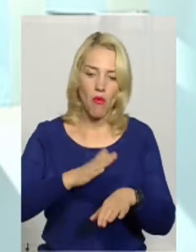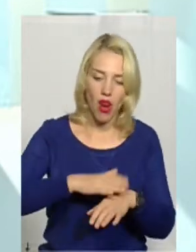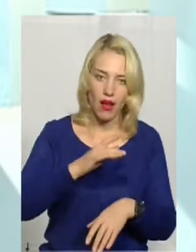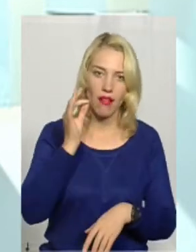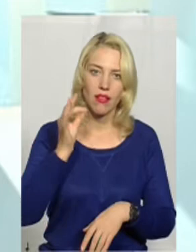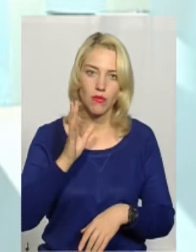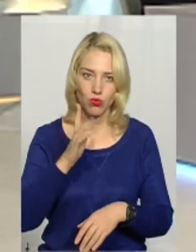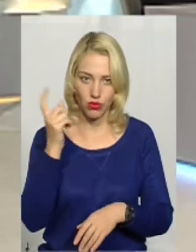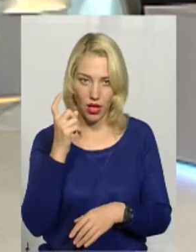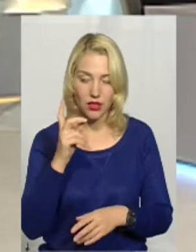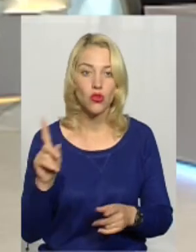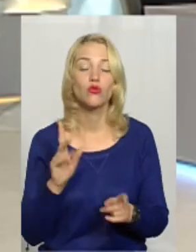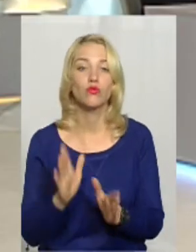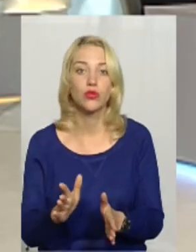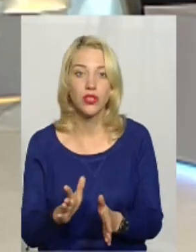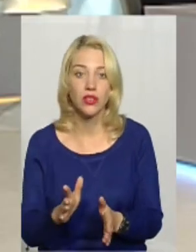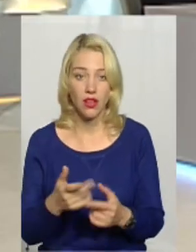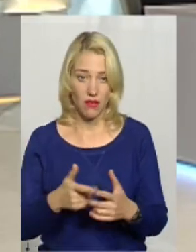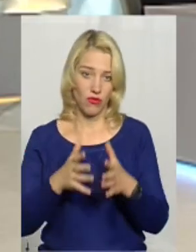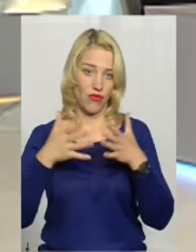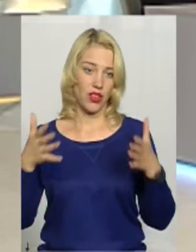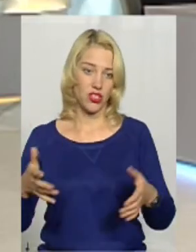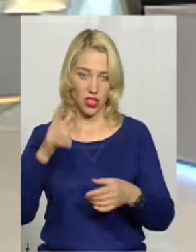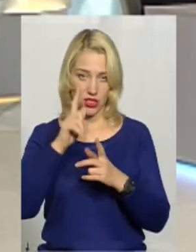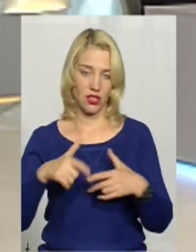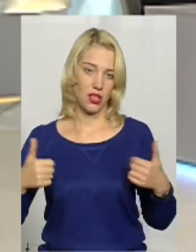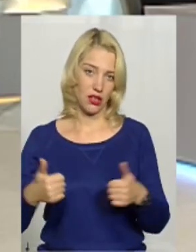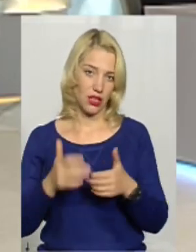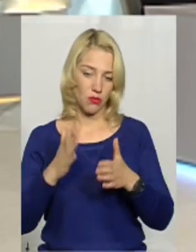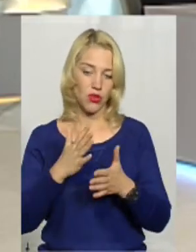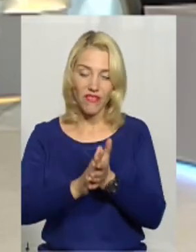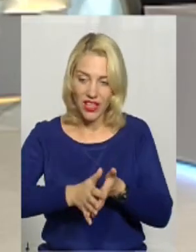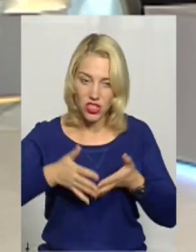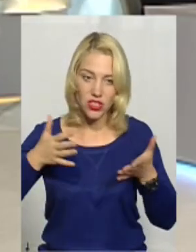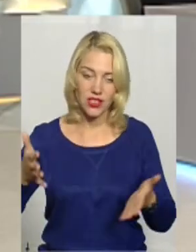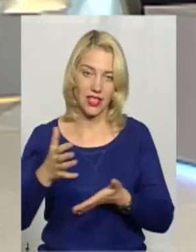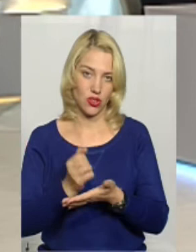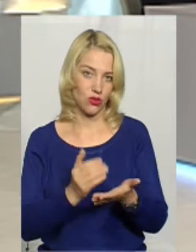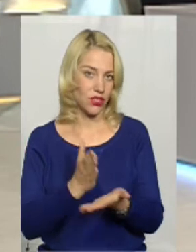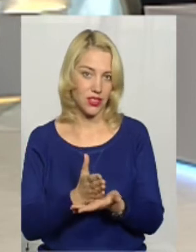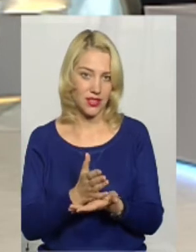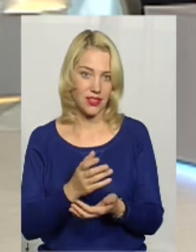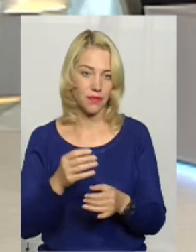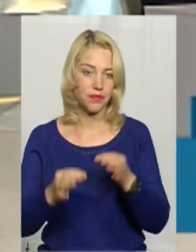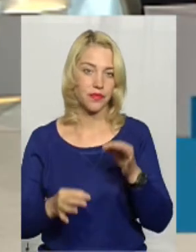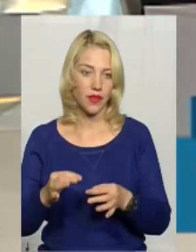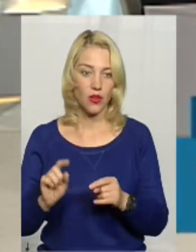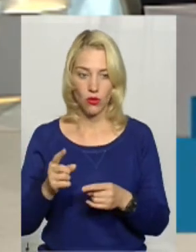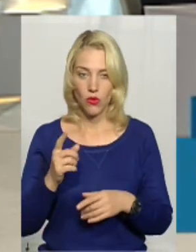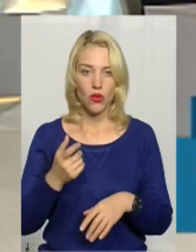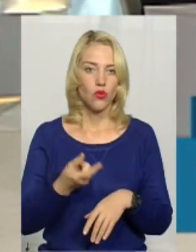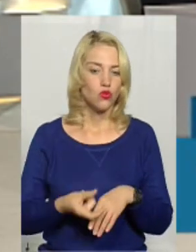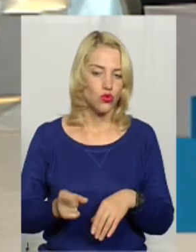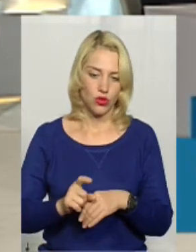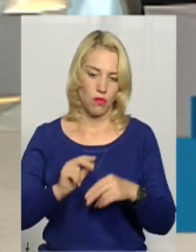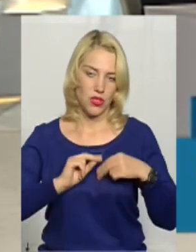ж ми повинні ще розуміти, що є така величезна країна, яка має необмежений ресурс, це Китай. Тому вони дуже працюють, ті люди.